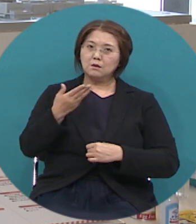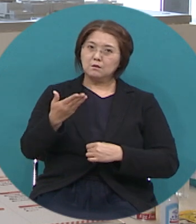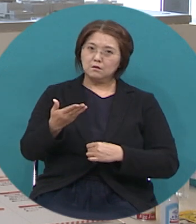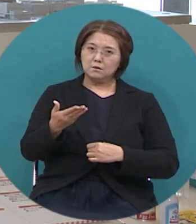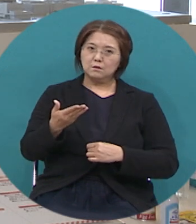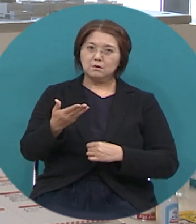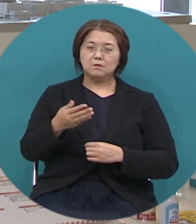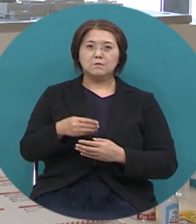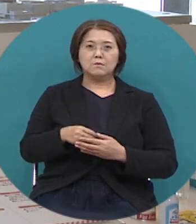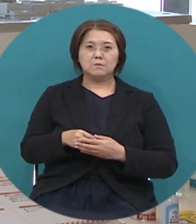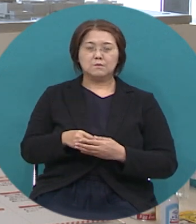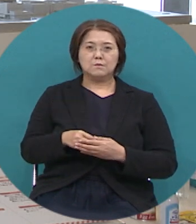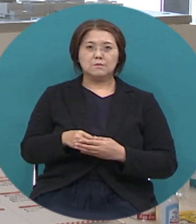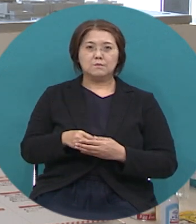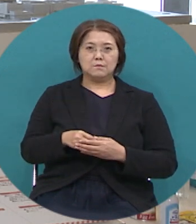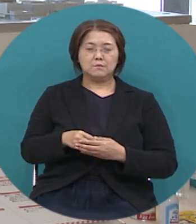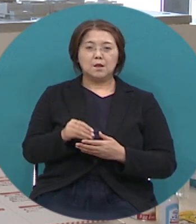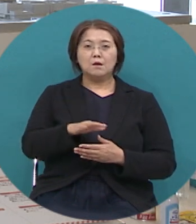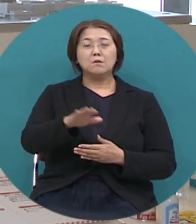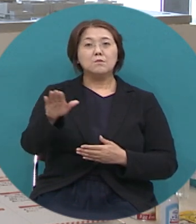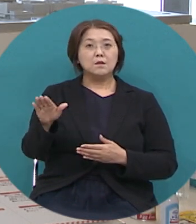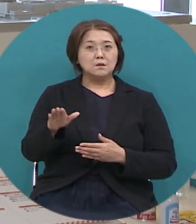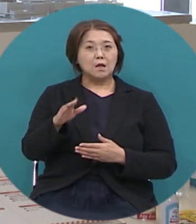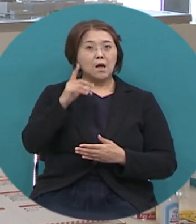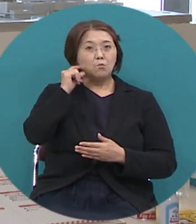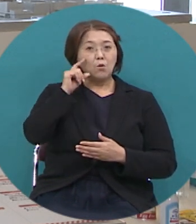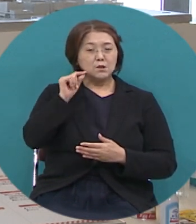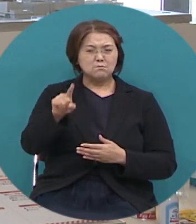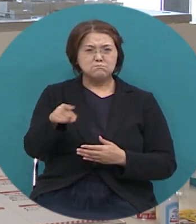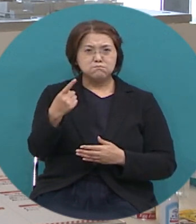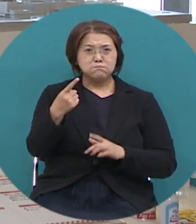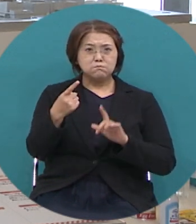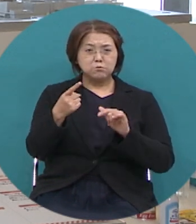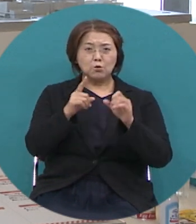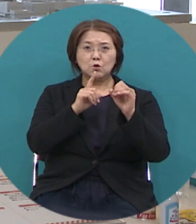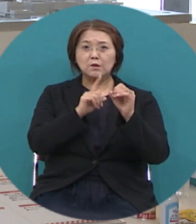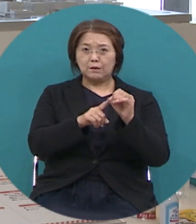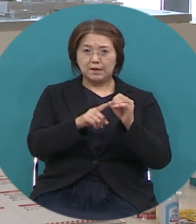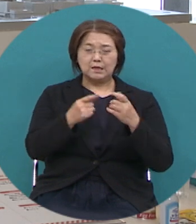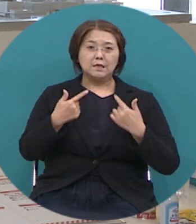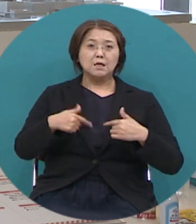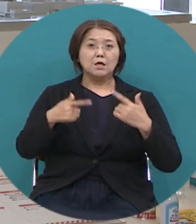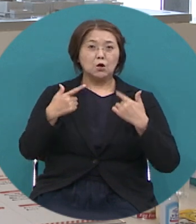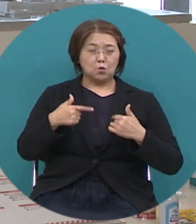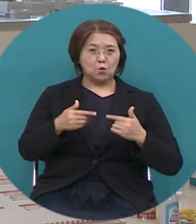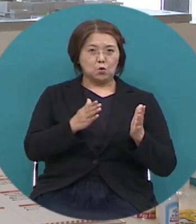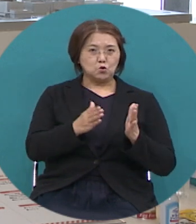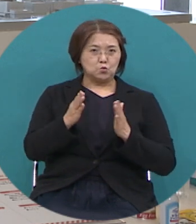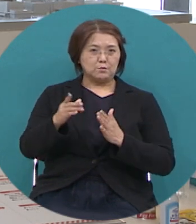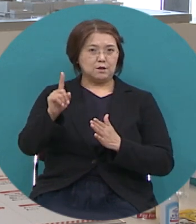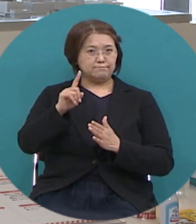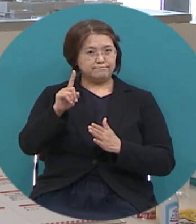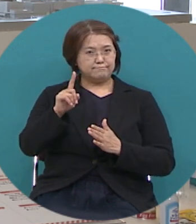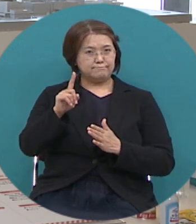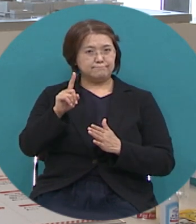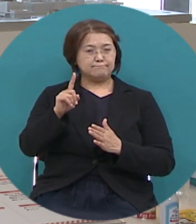うか？そして皆さんは万が一の時に備えて日頃からどんなことをしています